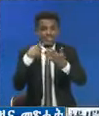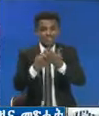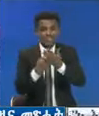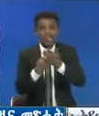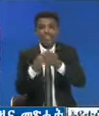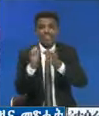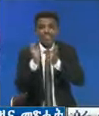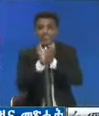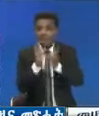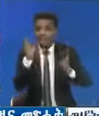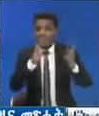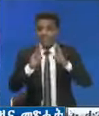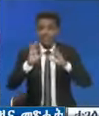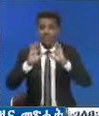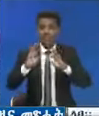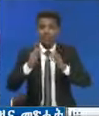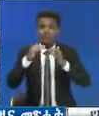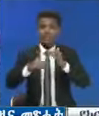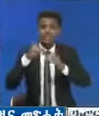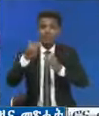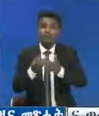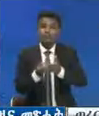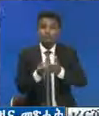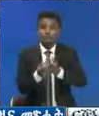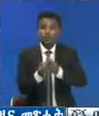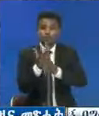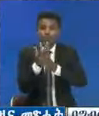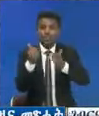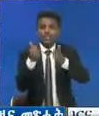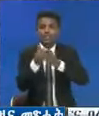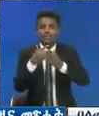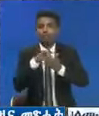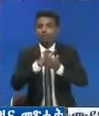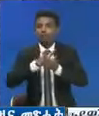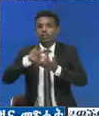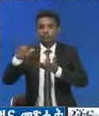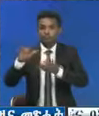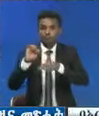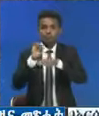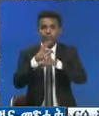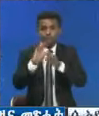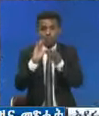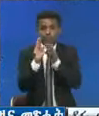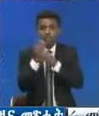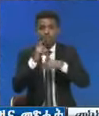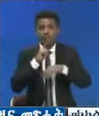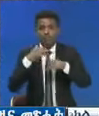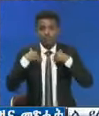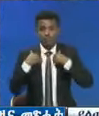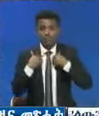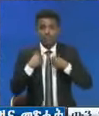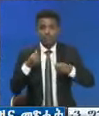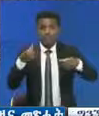ችግርም የለብንም። ቀጣይ ምርቱ ከደረሰ በኋላ እንግዲህ ኤክስፖርት የሚደረግበት ሁኔታ ነው የሚመቻችላቸው። እንግዲህ የሚያዳቅሉት የኛ የችግኝ ጣቢያ ሰራተኞች